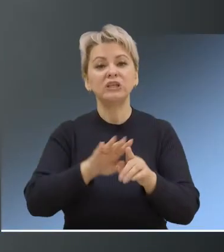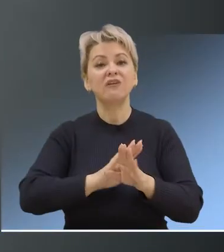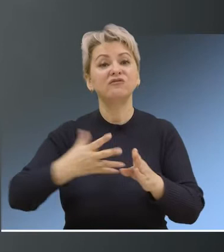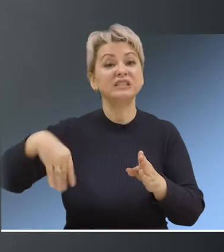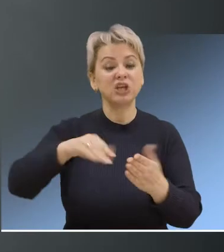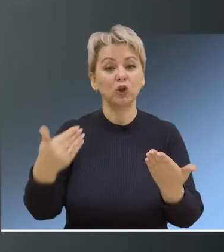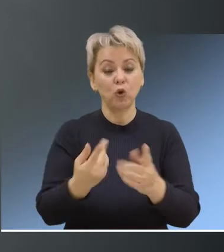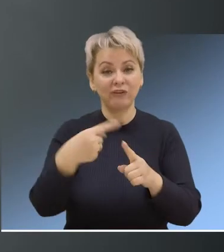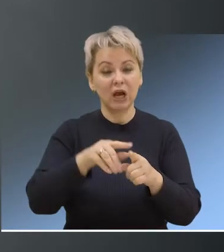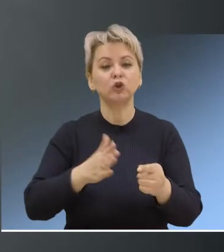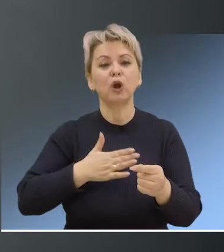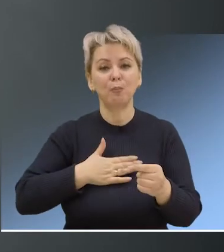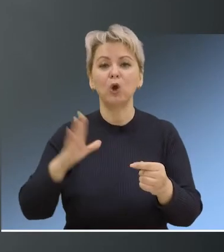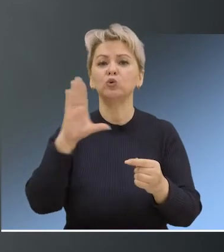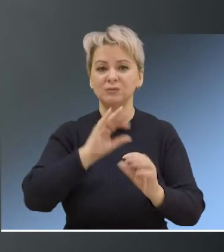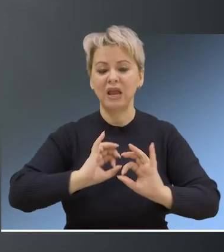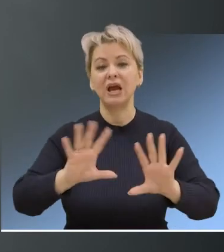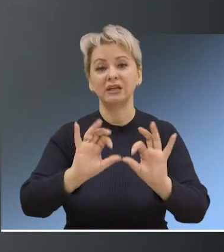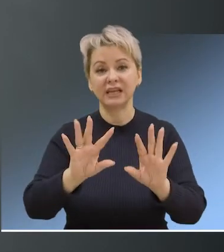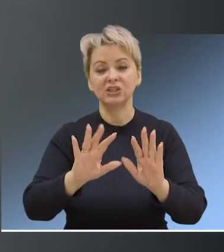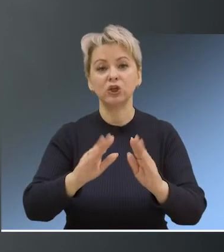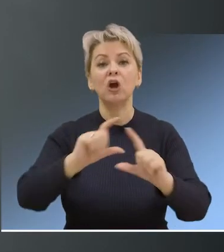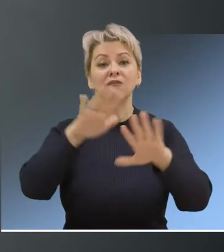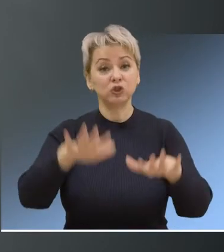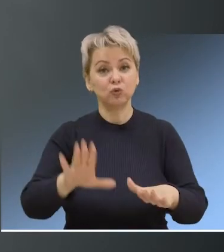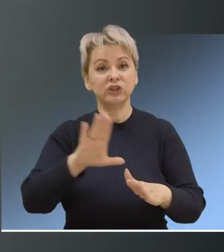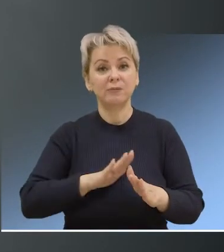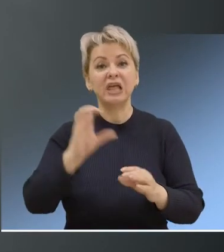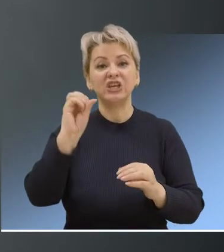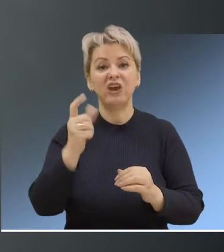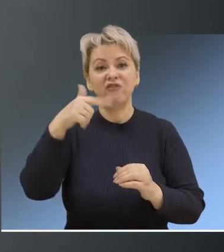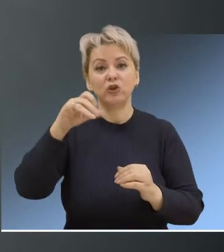это все новости, которые мы успели вам рассказать. В студии с вами была